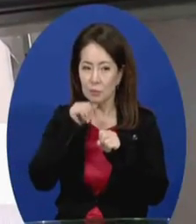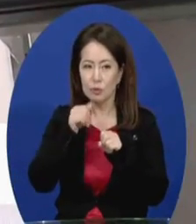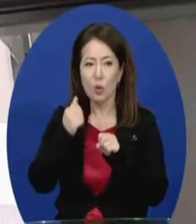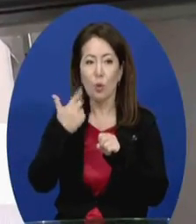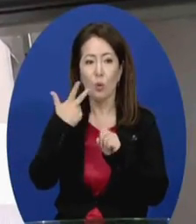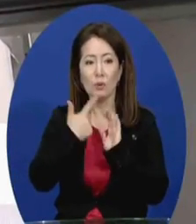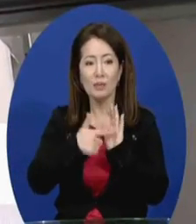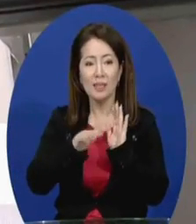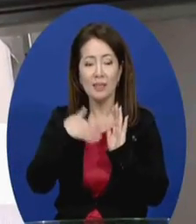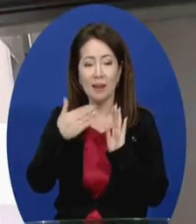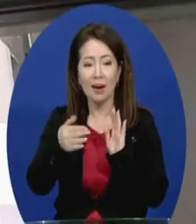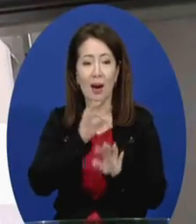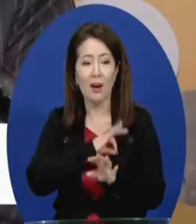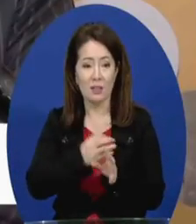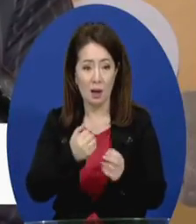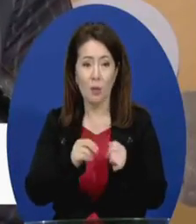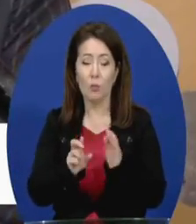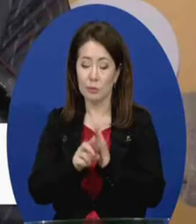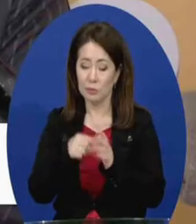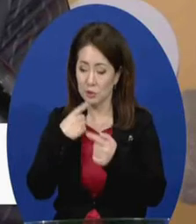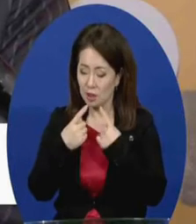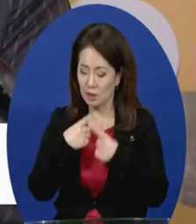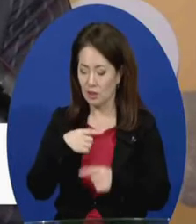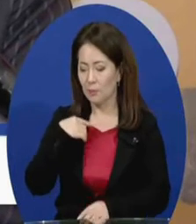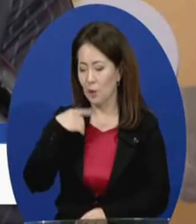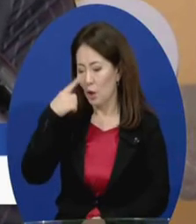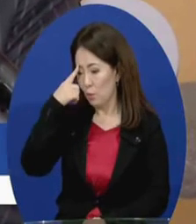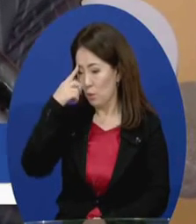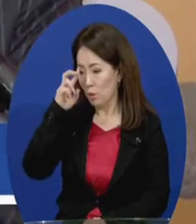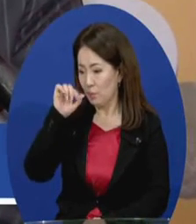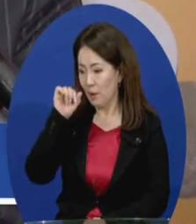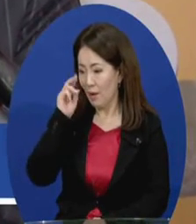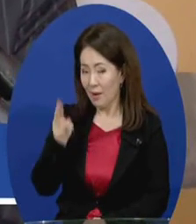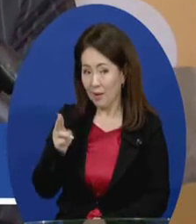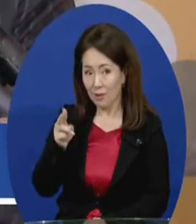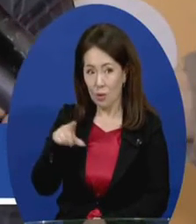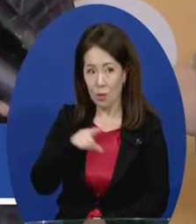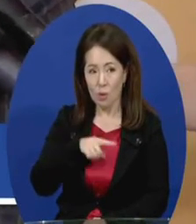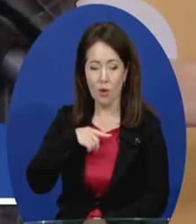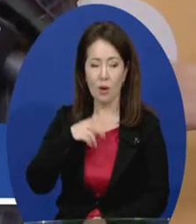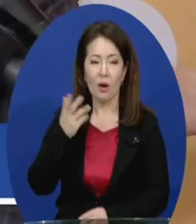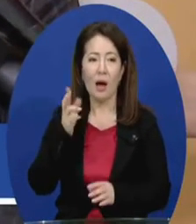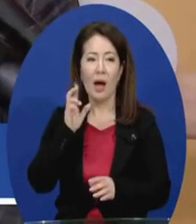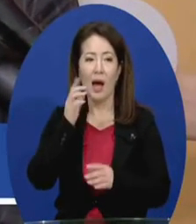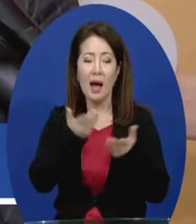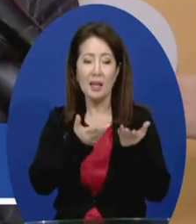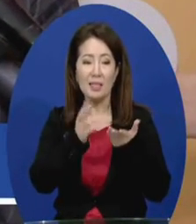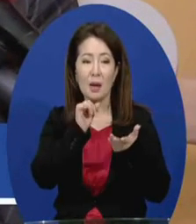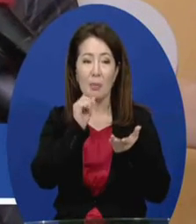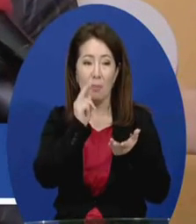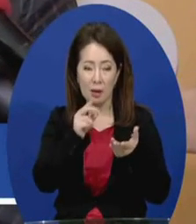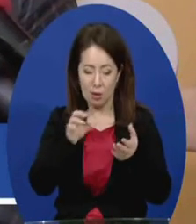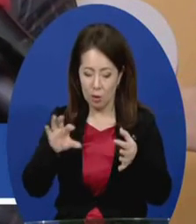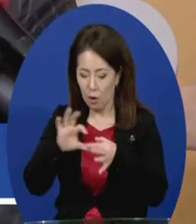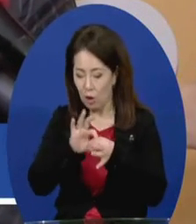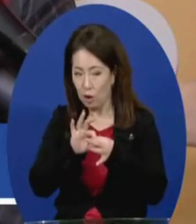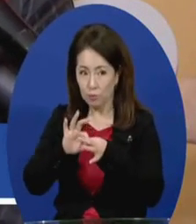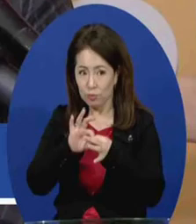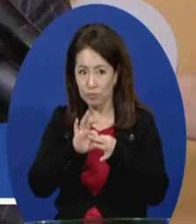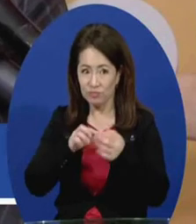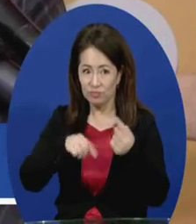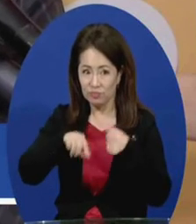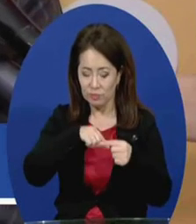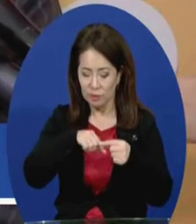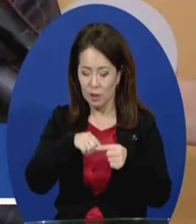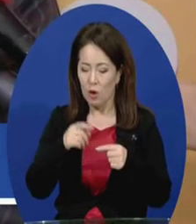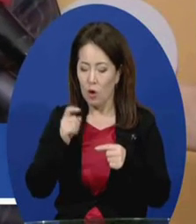байгааг алтныхан хэлсэн юм а. Монгол банкны зүгээс арилжааны банкудтай репо хэлцэл хийх учраас энийг болохоор 2 дахь зах зээл дээр чөлөөтэй